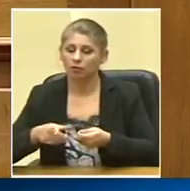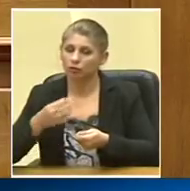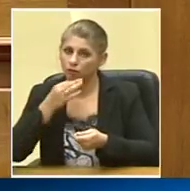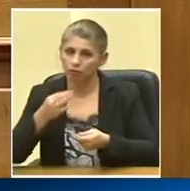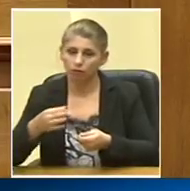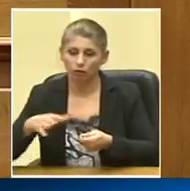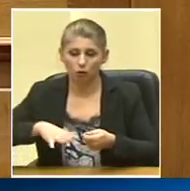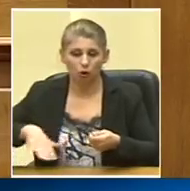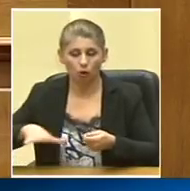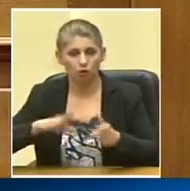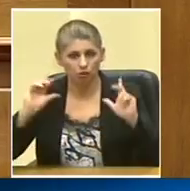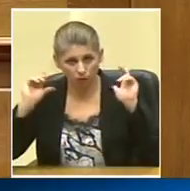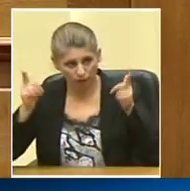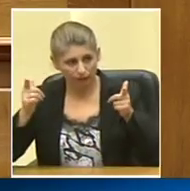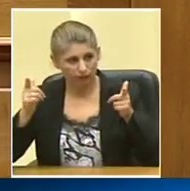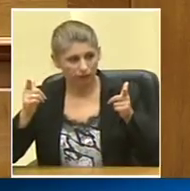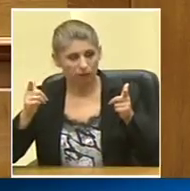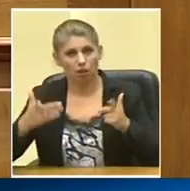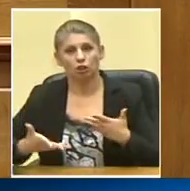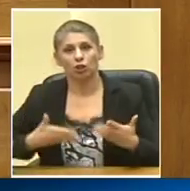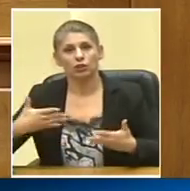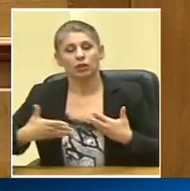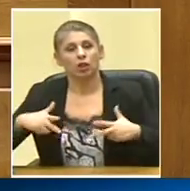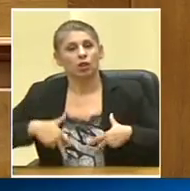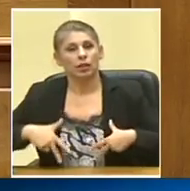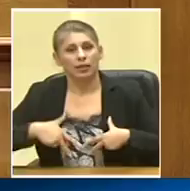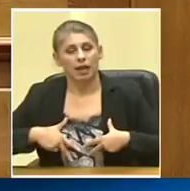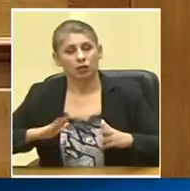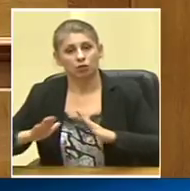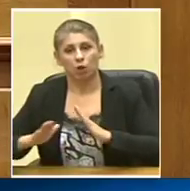το χώρο της δημοκρατίας, το σύγχρονο κράτος πρόνοιας.